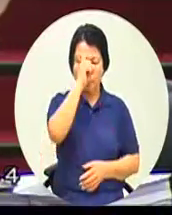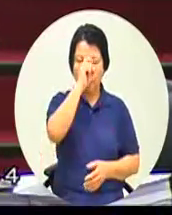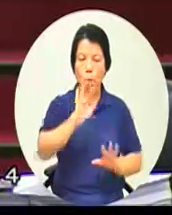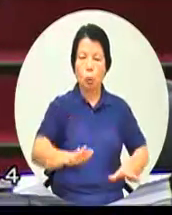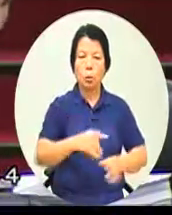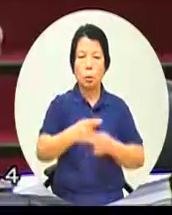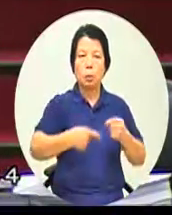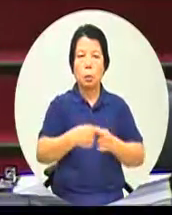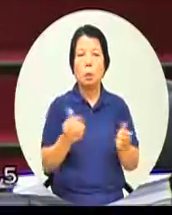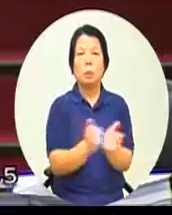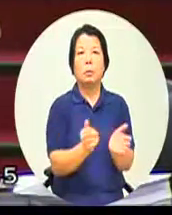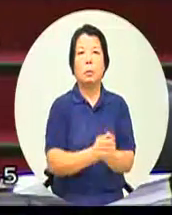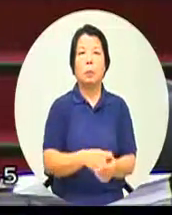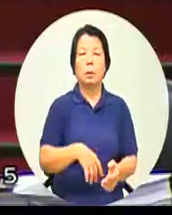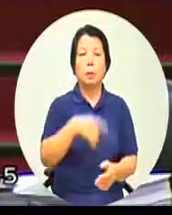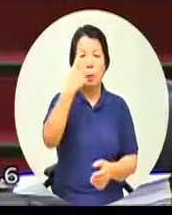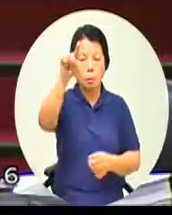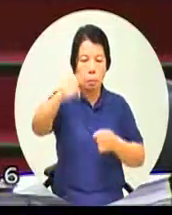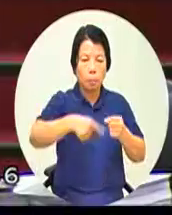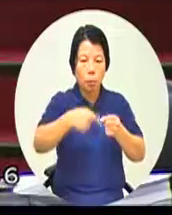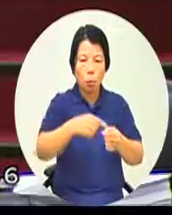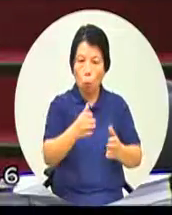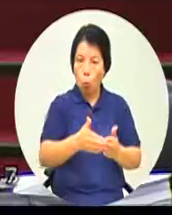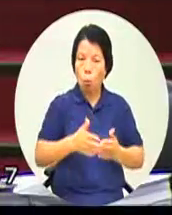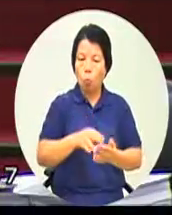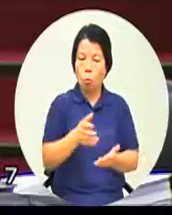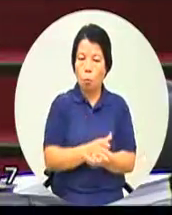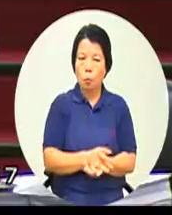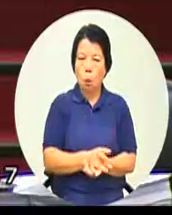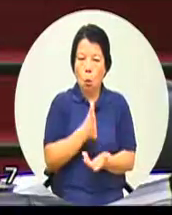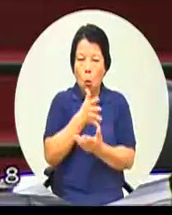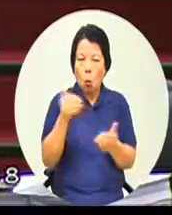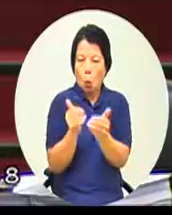年讲讲的，明年讲，我一直在追踪哦。